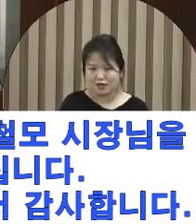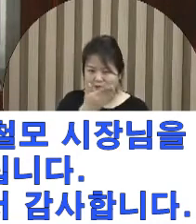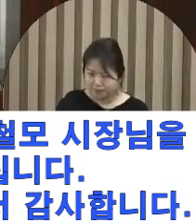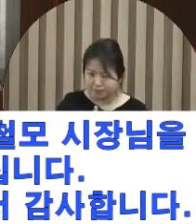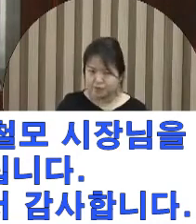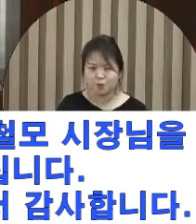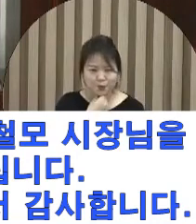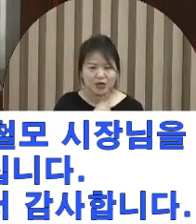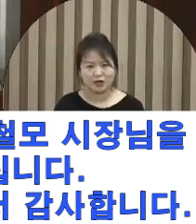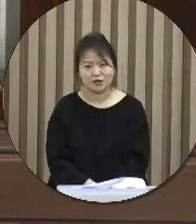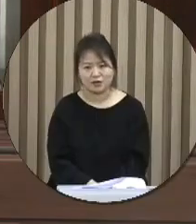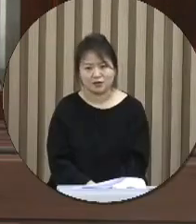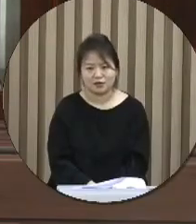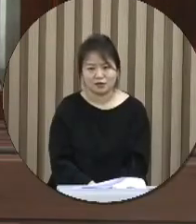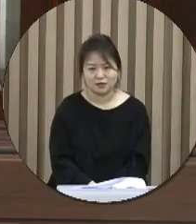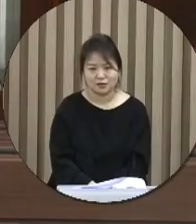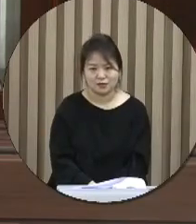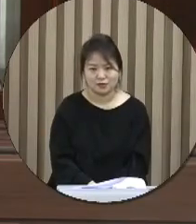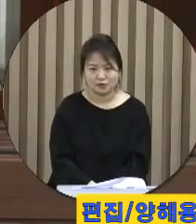한번 감사의 말씀을 드립니다.